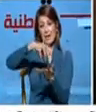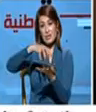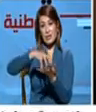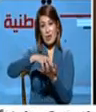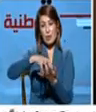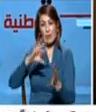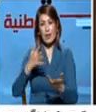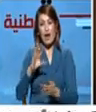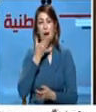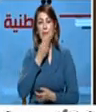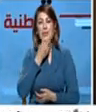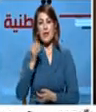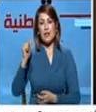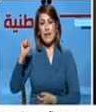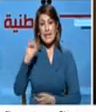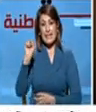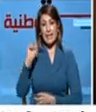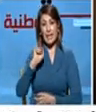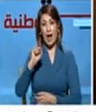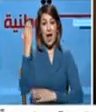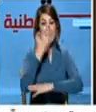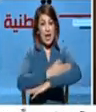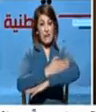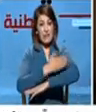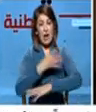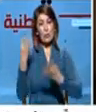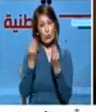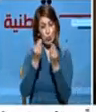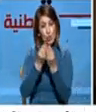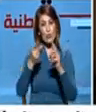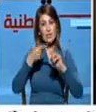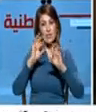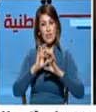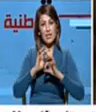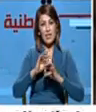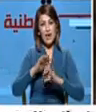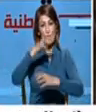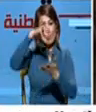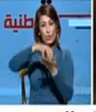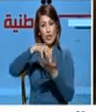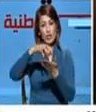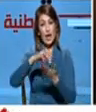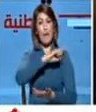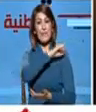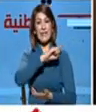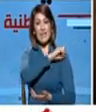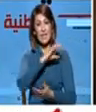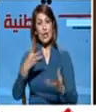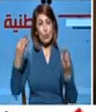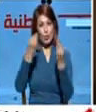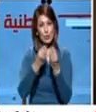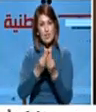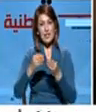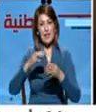من اس لينا اضفنا بالمناسبه مستودع كيني اخر في الهدف منه هو ايصال